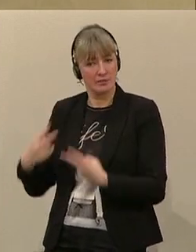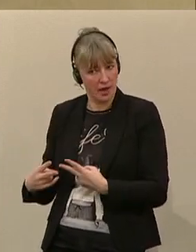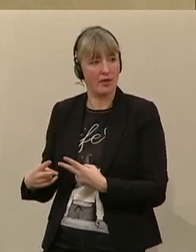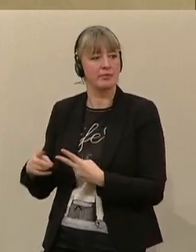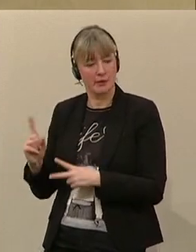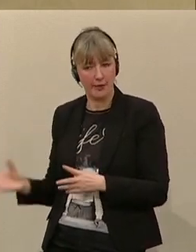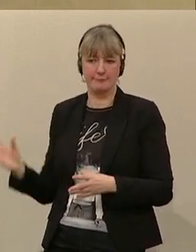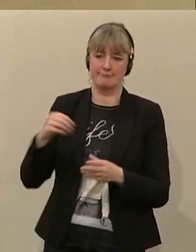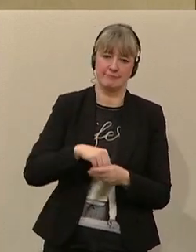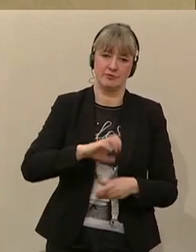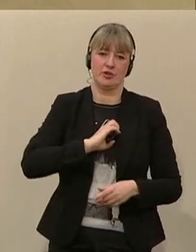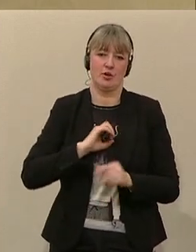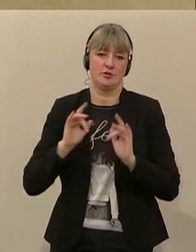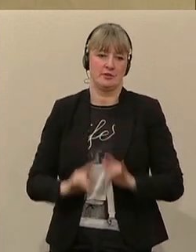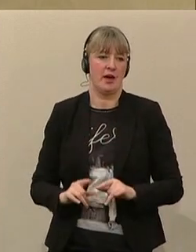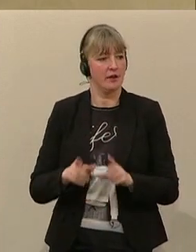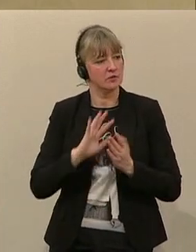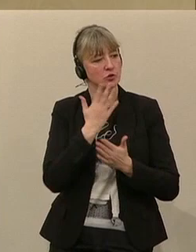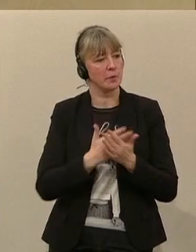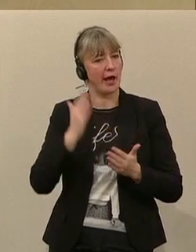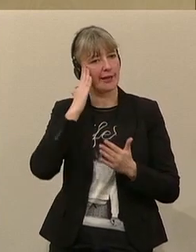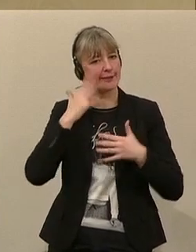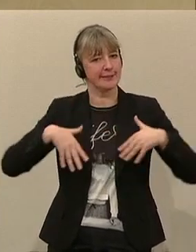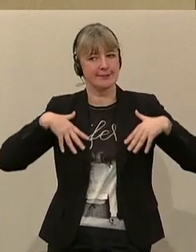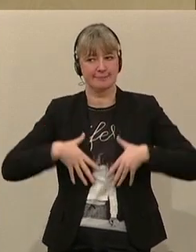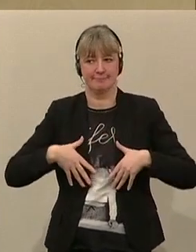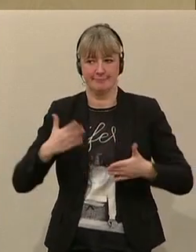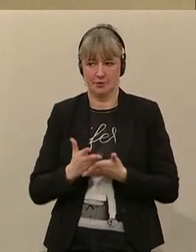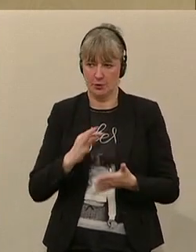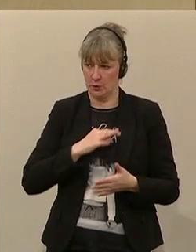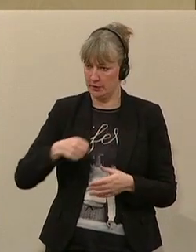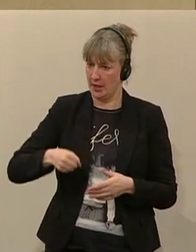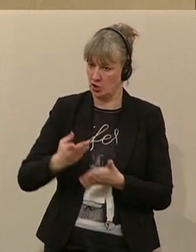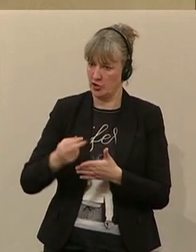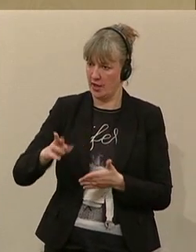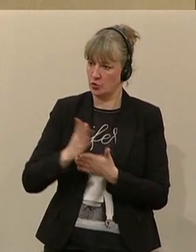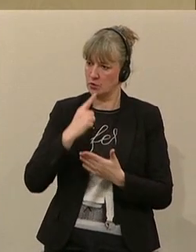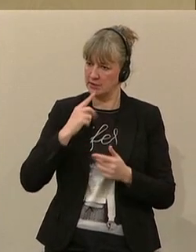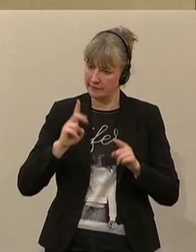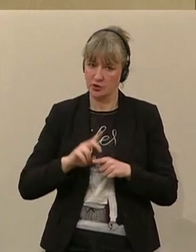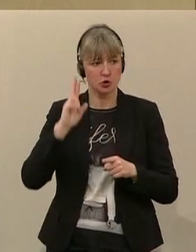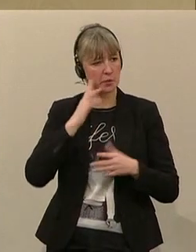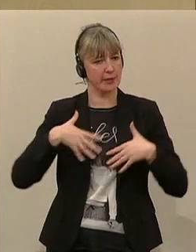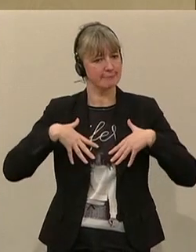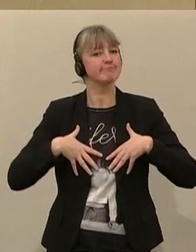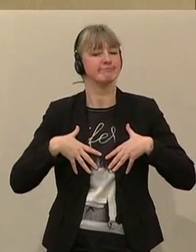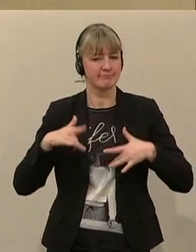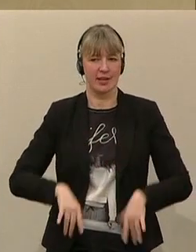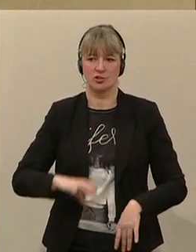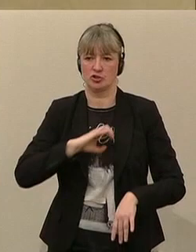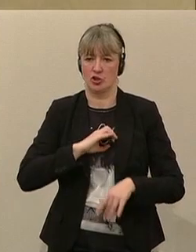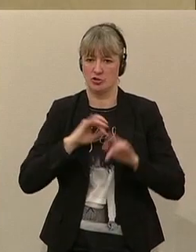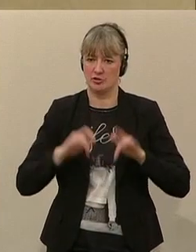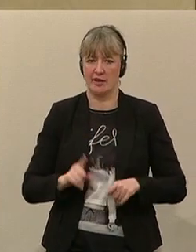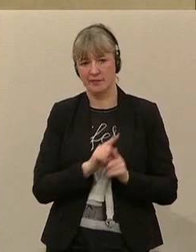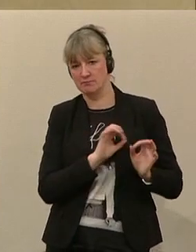entsprechend die Chance haben, mit Sprachkenntnissen, der Kollege Taschen hat das ja schon sehr schön ausgeführt, Sprachkenntnissen auch entsprechend alle Chancen haben, um